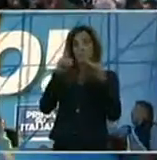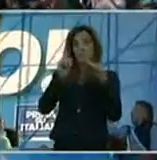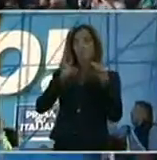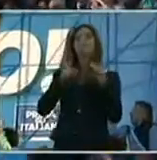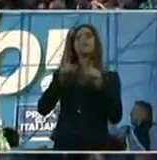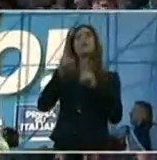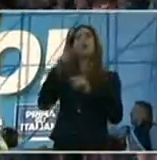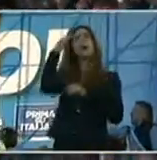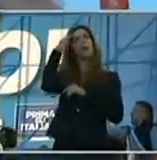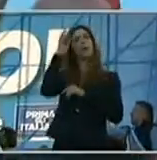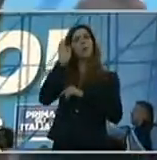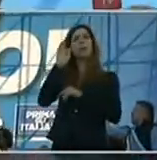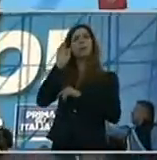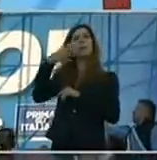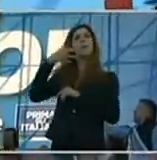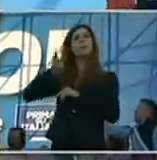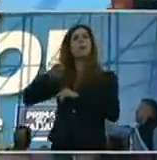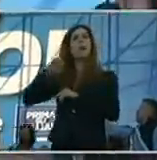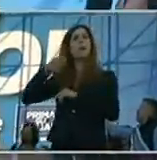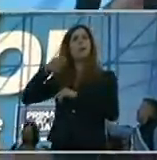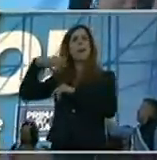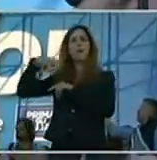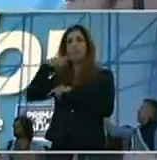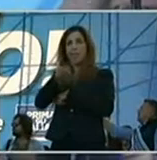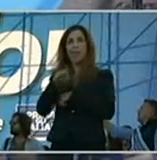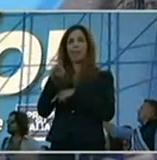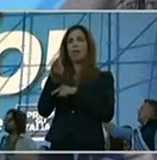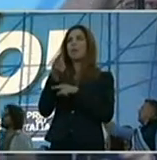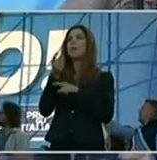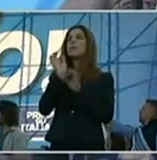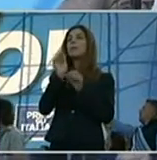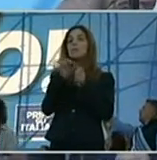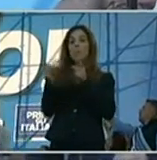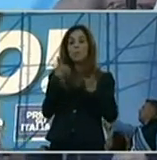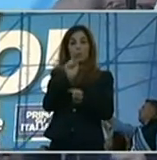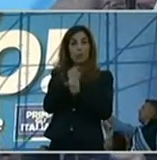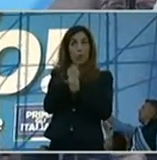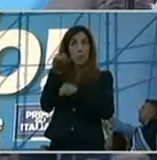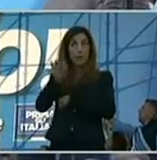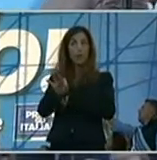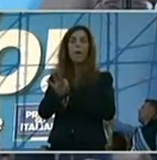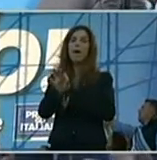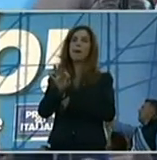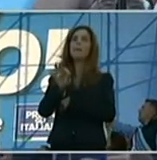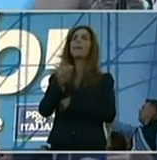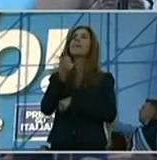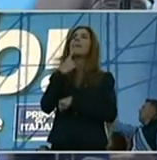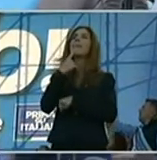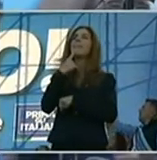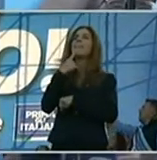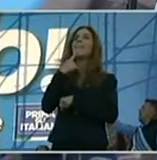Giovanna Maglia. Viviamo in un momento storico particolare in cui c'è qualcuno che ritiene che l'eroina